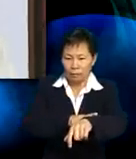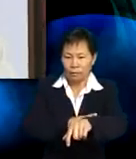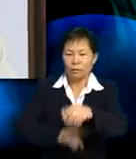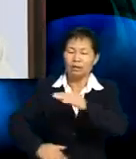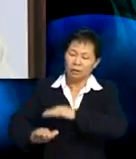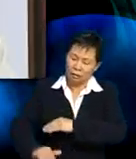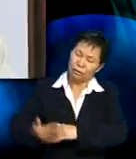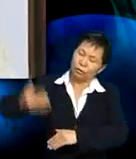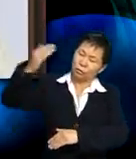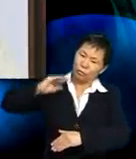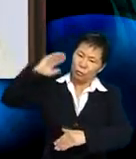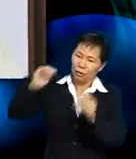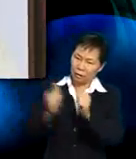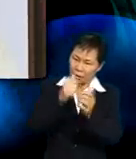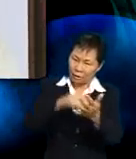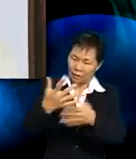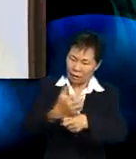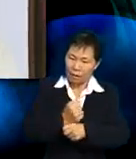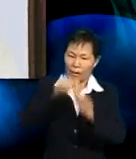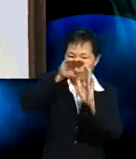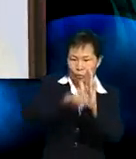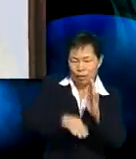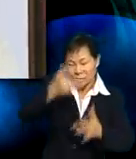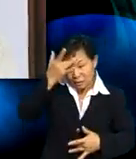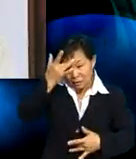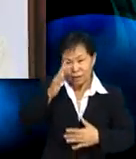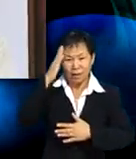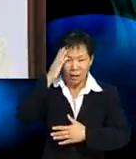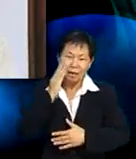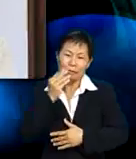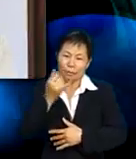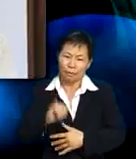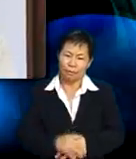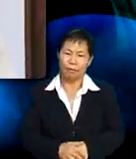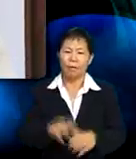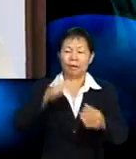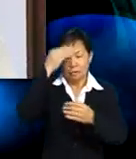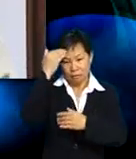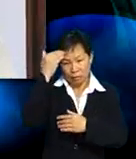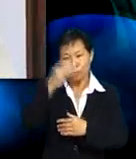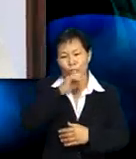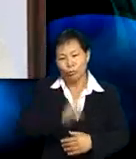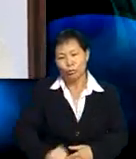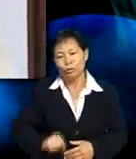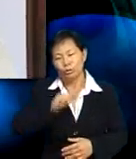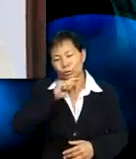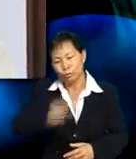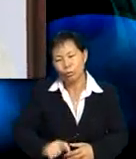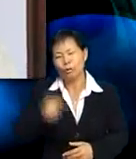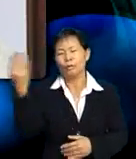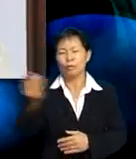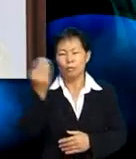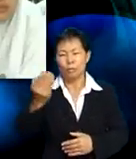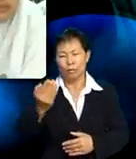kecil dahulu. Dengan ini, dapatlah mengurang kesakitan dia alami. Maklumlah dalam usia sedemikian, mereka